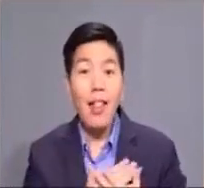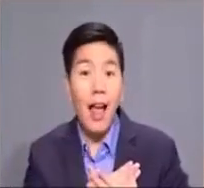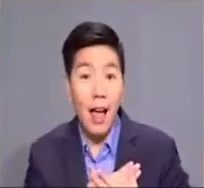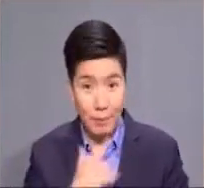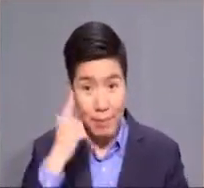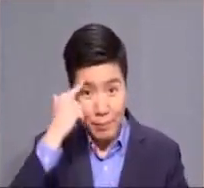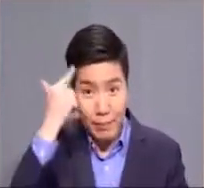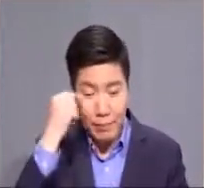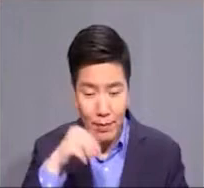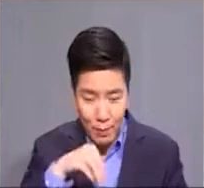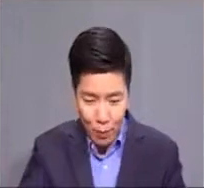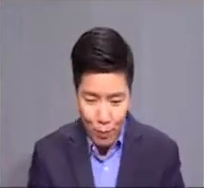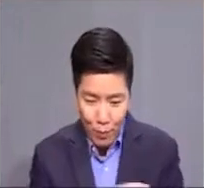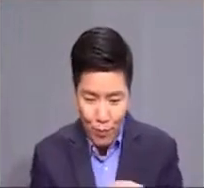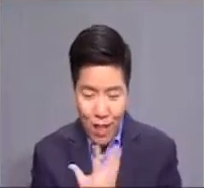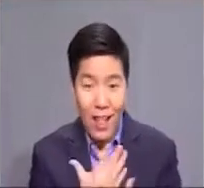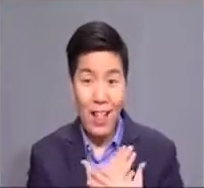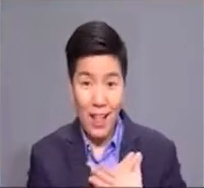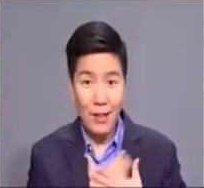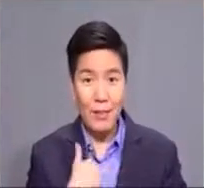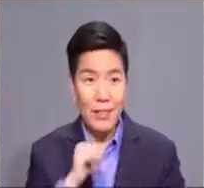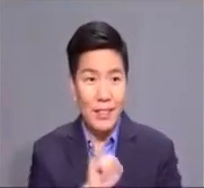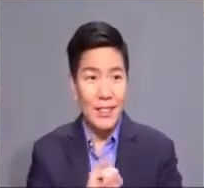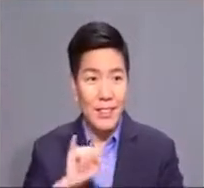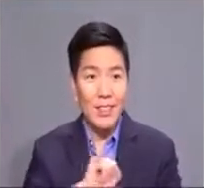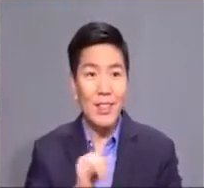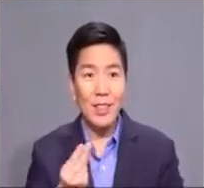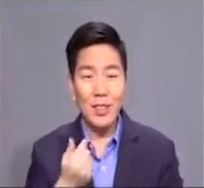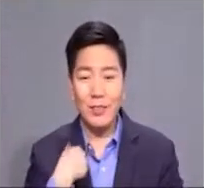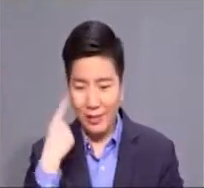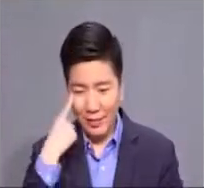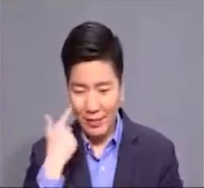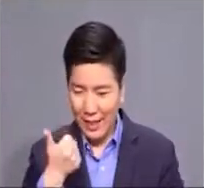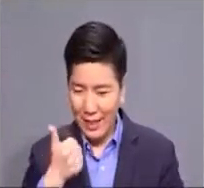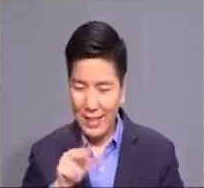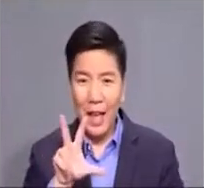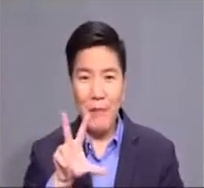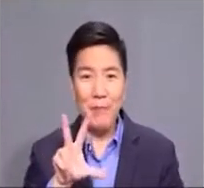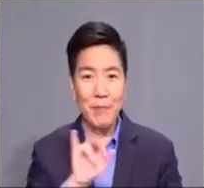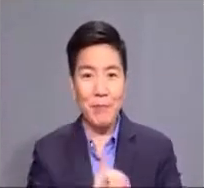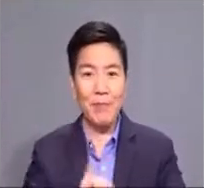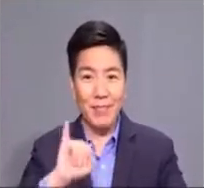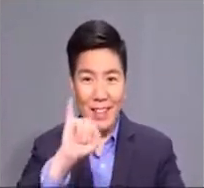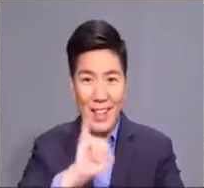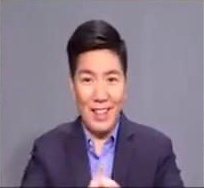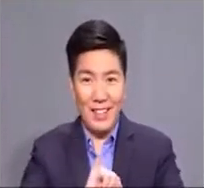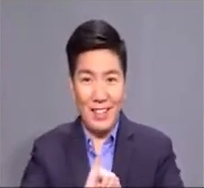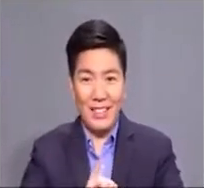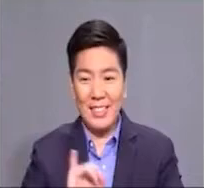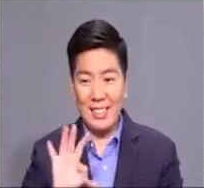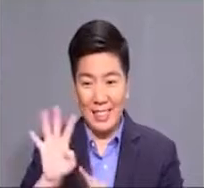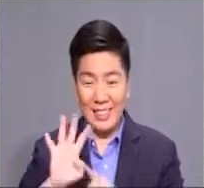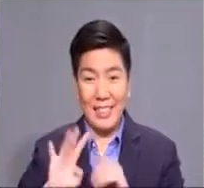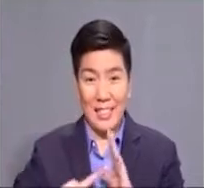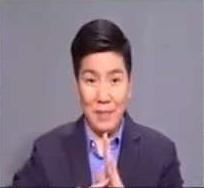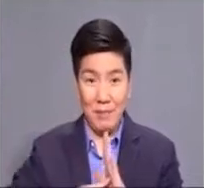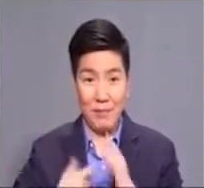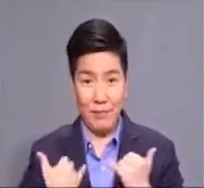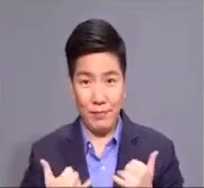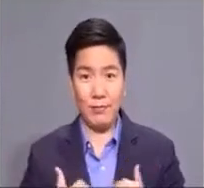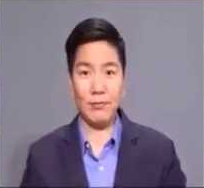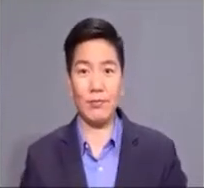เลยไปปลูกกี่ไร่แล้วล่ะครับ ก็เพิ่งได้สัก3ไร่ได้ครับ เลยฮะ ไร่ที่4เพิ่งจะเริ่ม เลยฮ